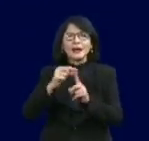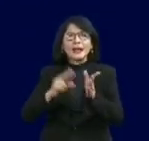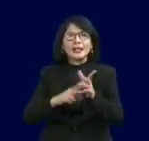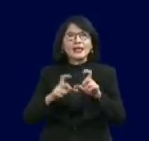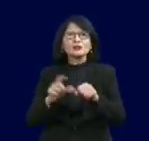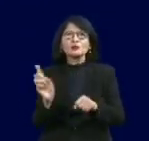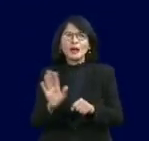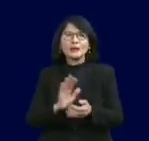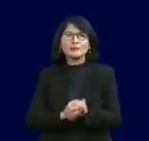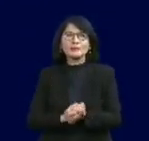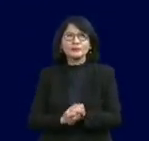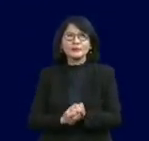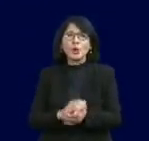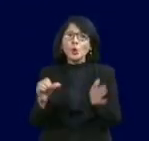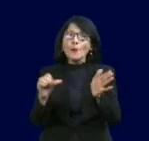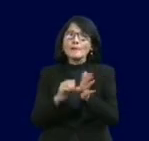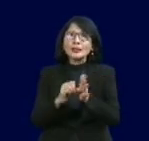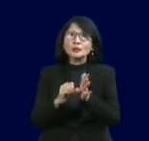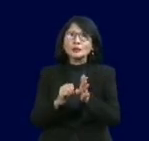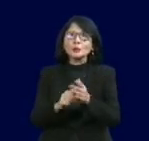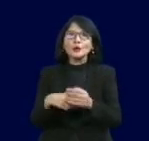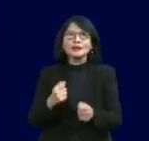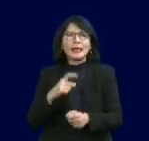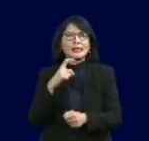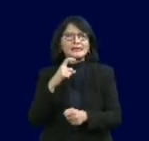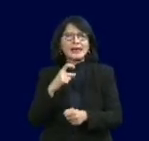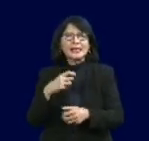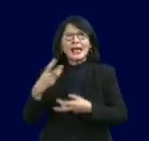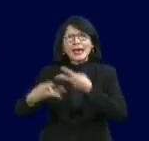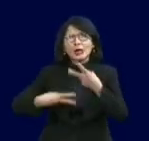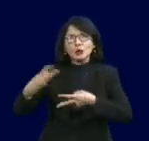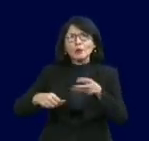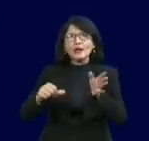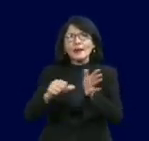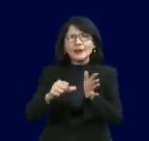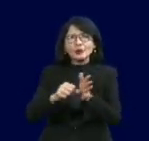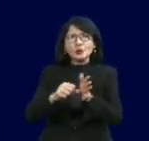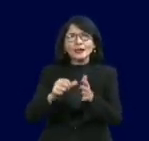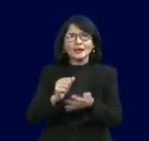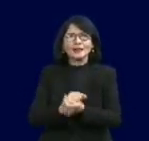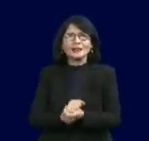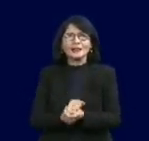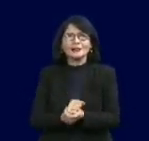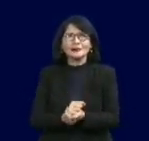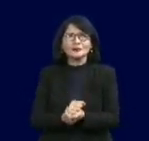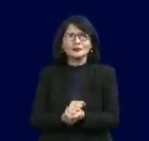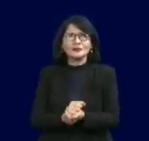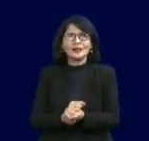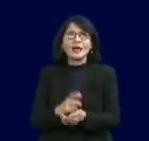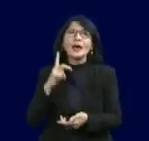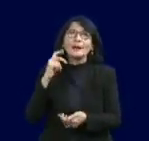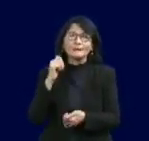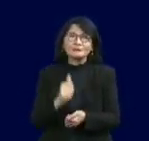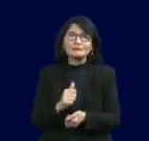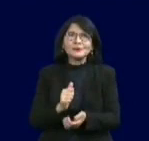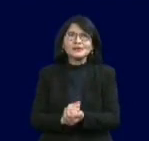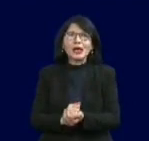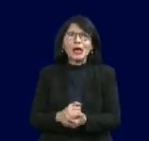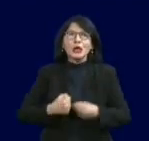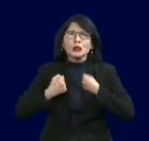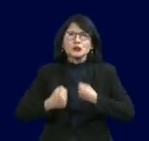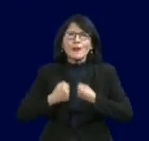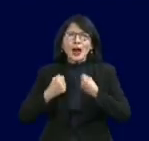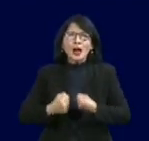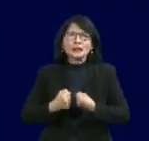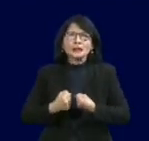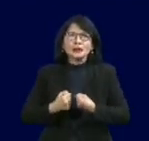ini dengan ekonomi, bantuan, dukungan ekonomi yang bisa menyemangati